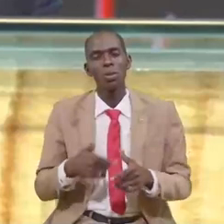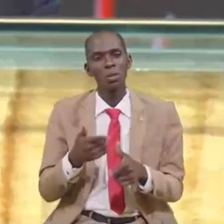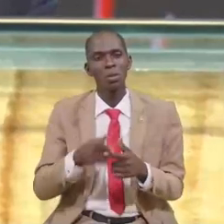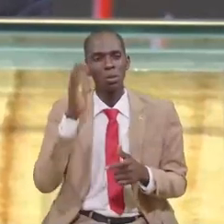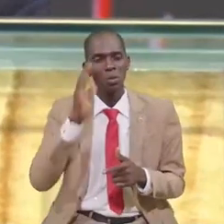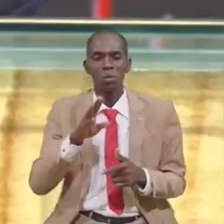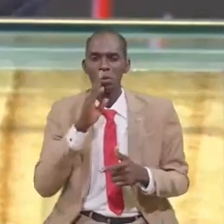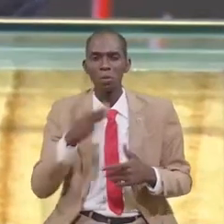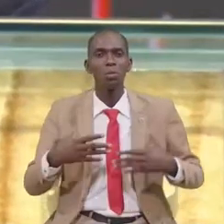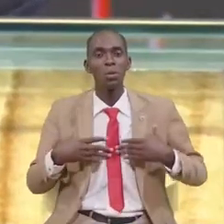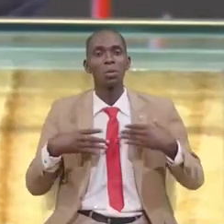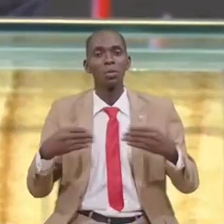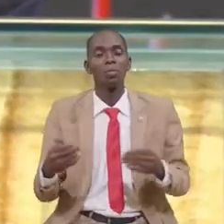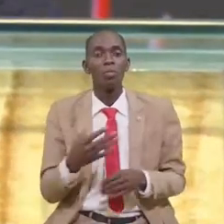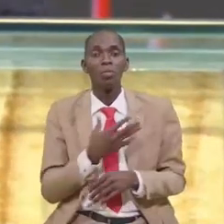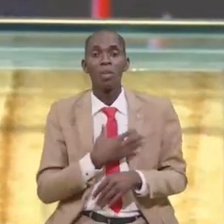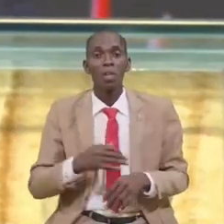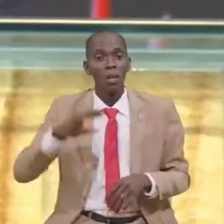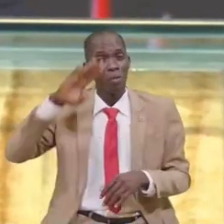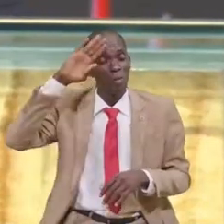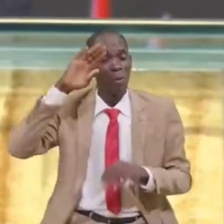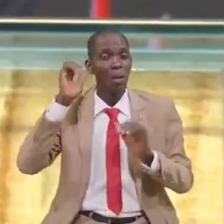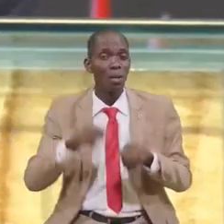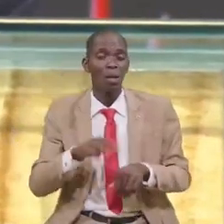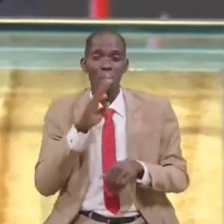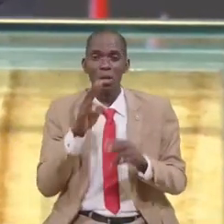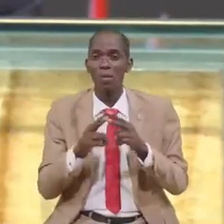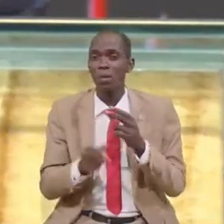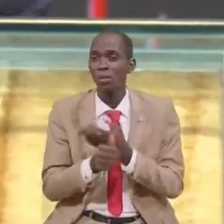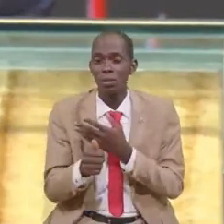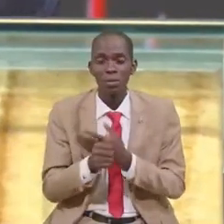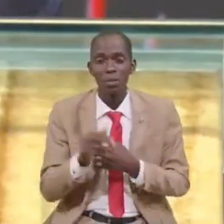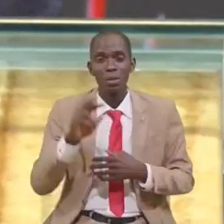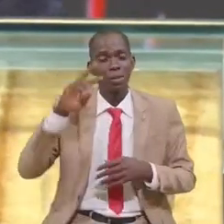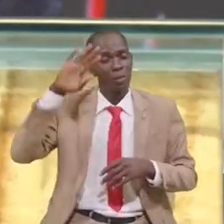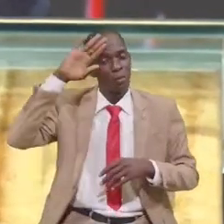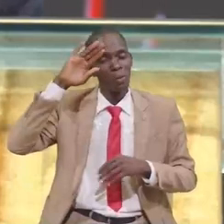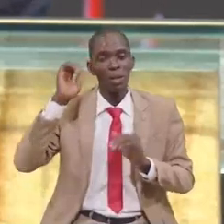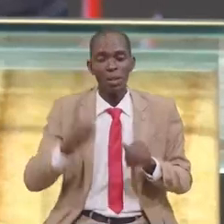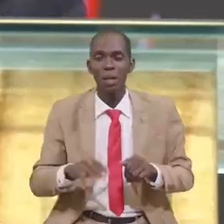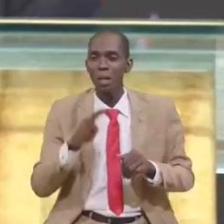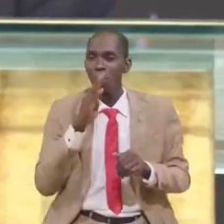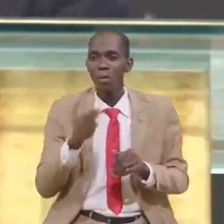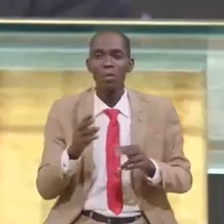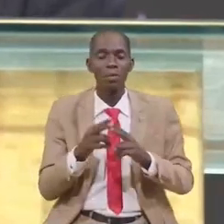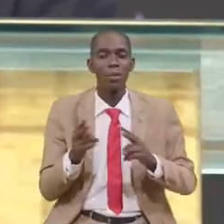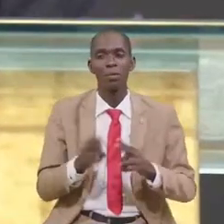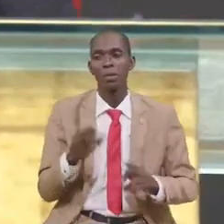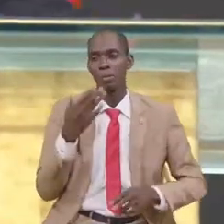la fièvre ou le palud peut être dangereux, terrible, et ça peut faire